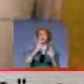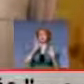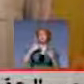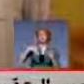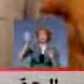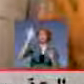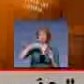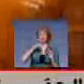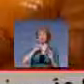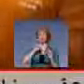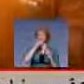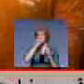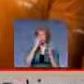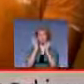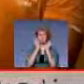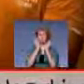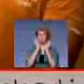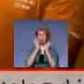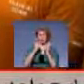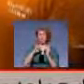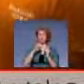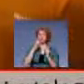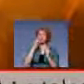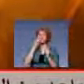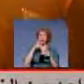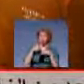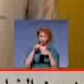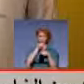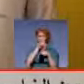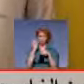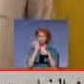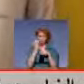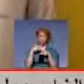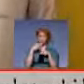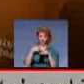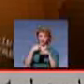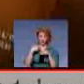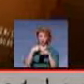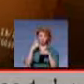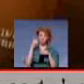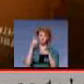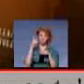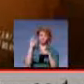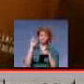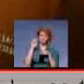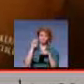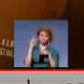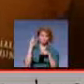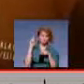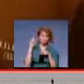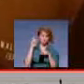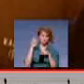ميه القران وياخد رشها في الاركان ومش عارف ايه. ميه القران؟ ميه القران وسوره البقره. لا ميه القران. انا عايز اقول لحضرتك برضه دكتور عمرو